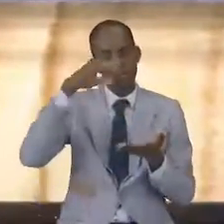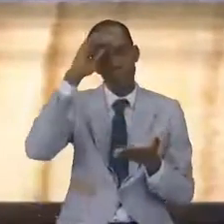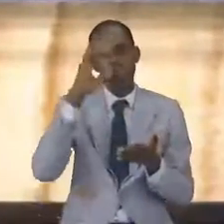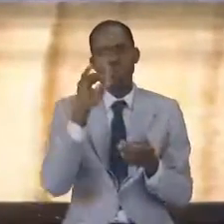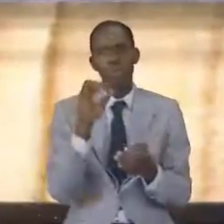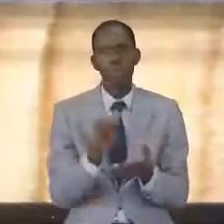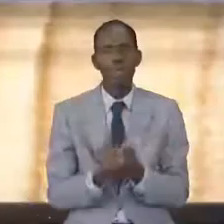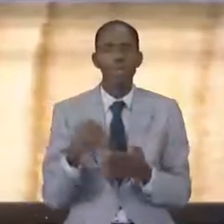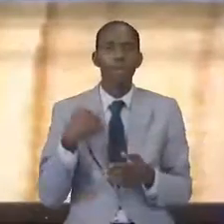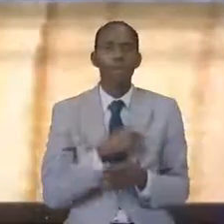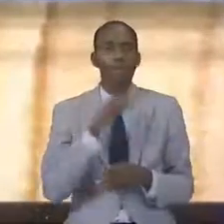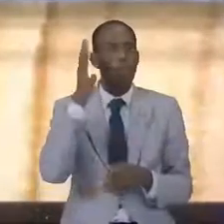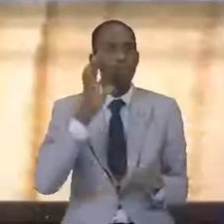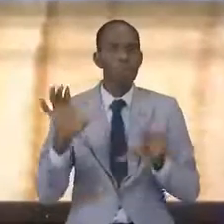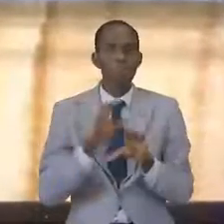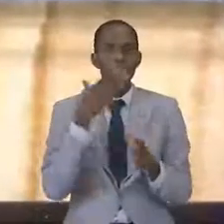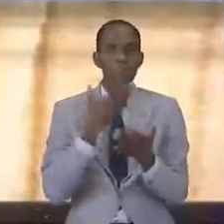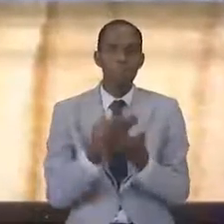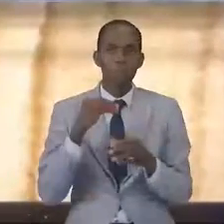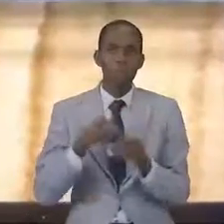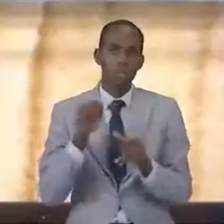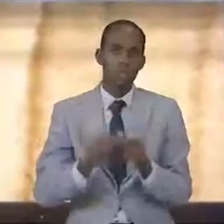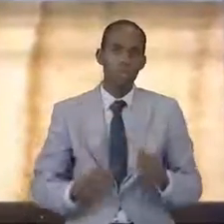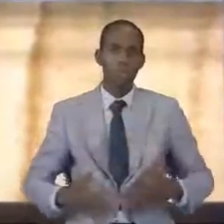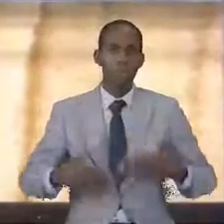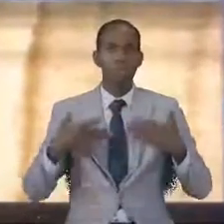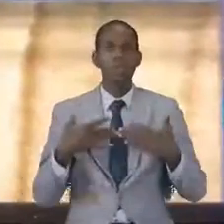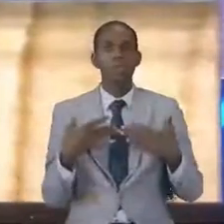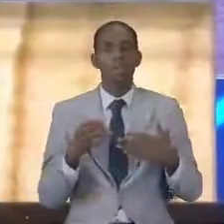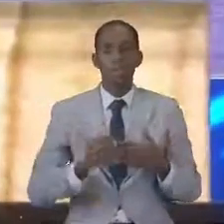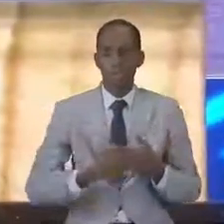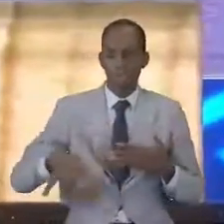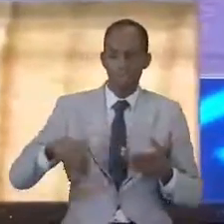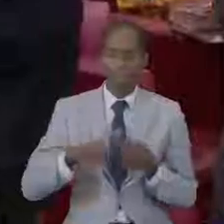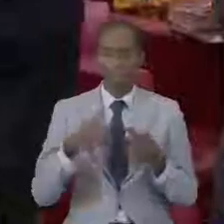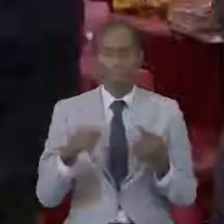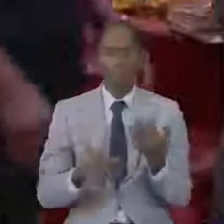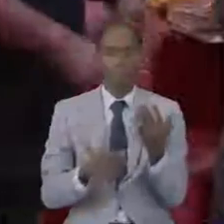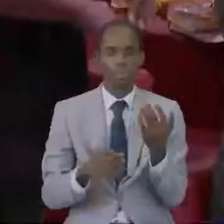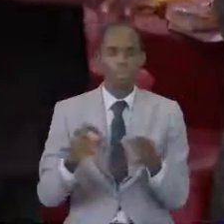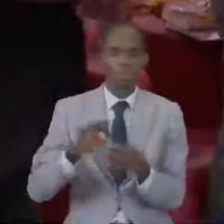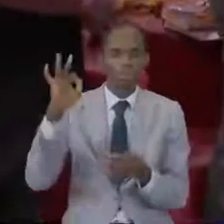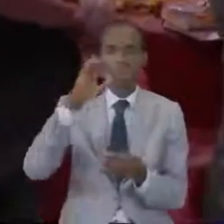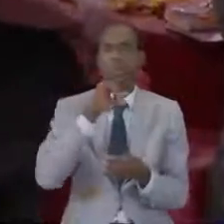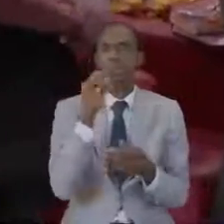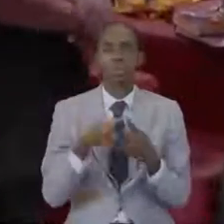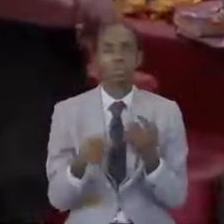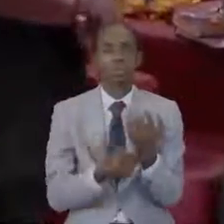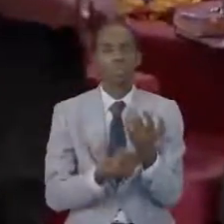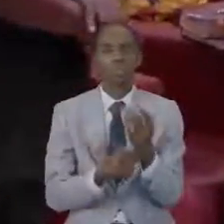que nous puissions faire le bien dans toutes les vies se met selon l'esprit et non selon la chair